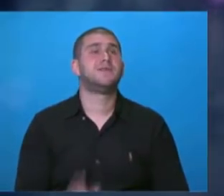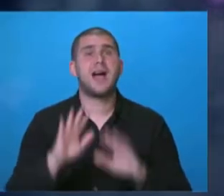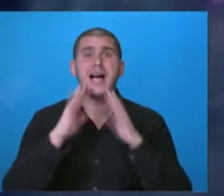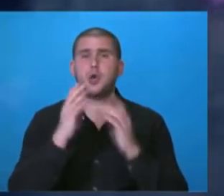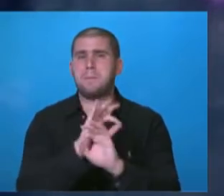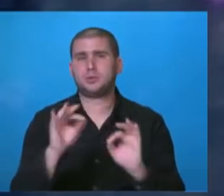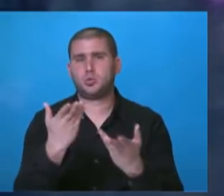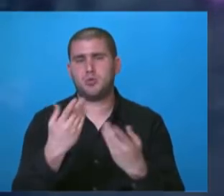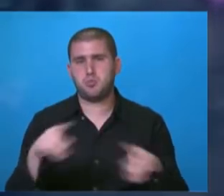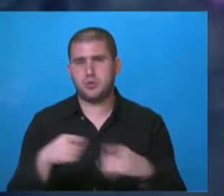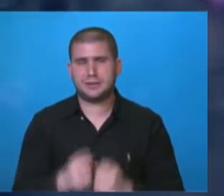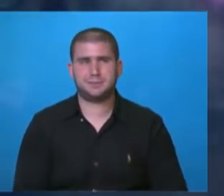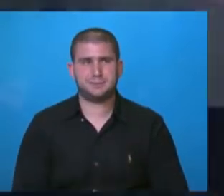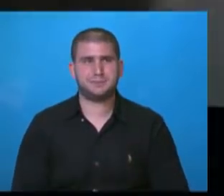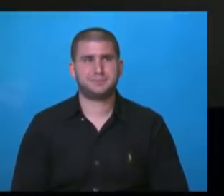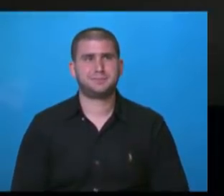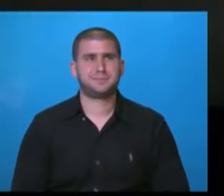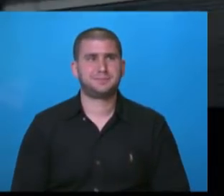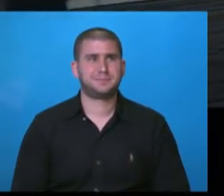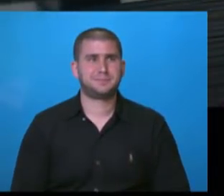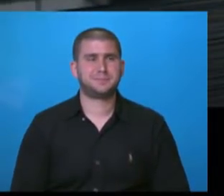של מוזיקה. תודה רבה.